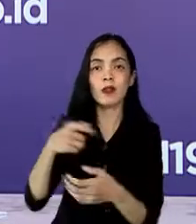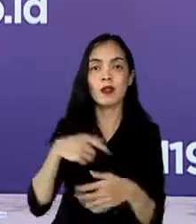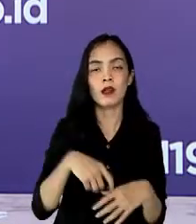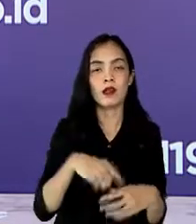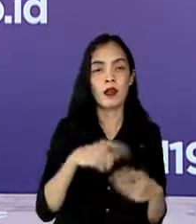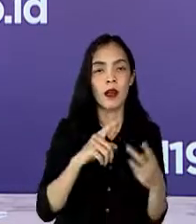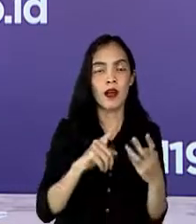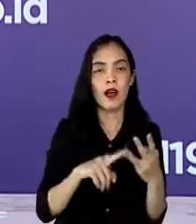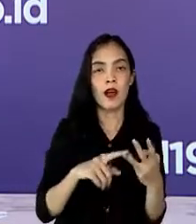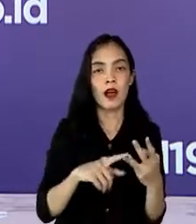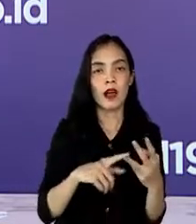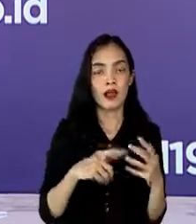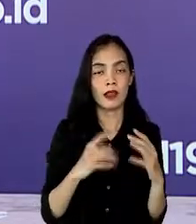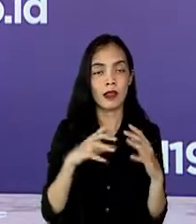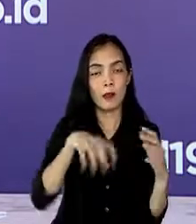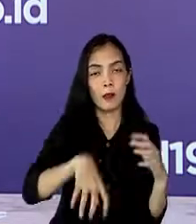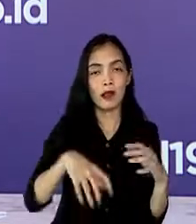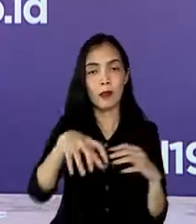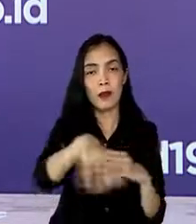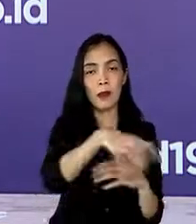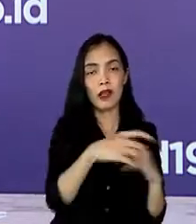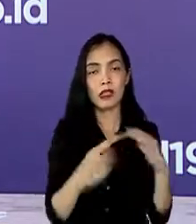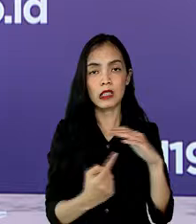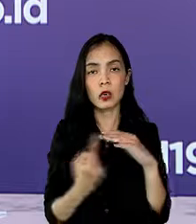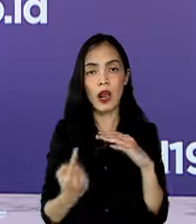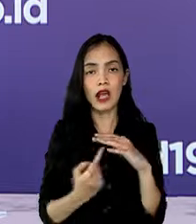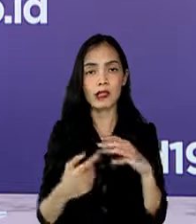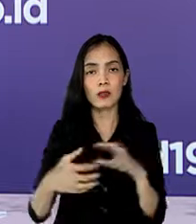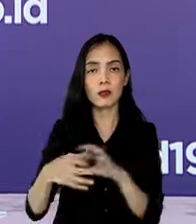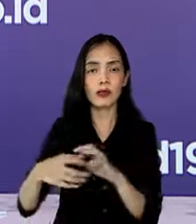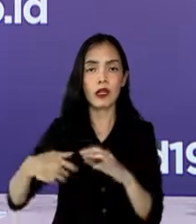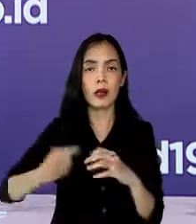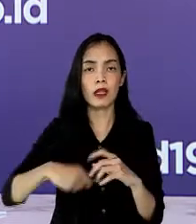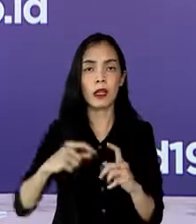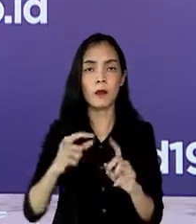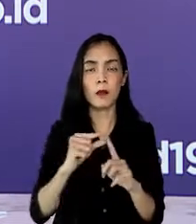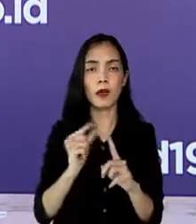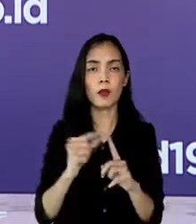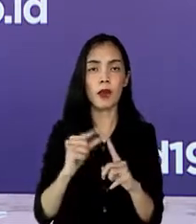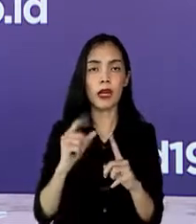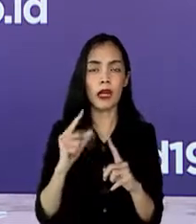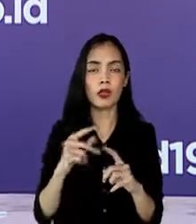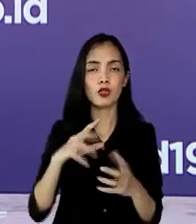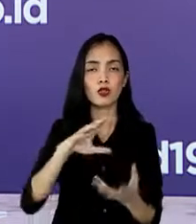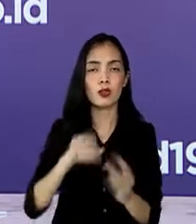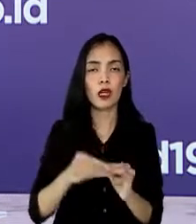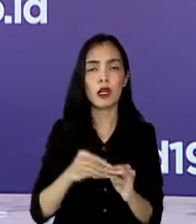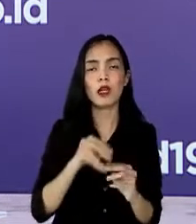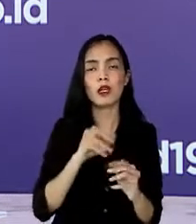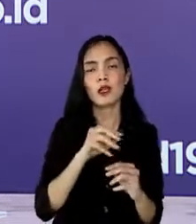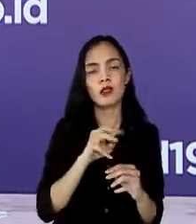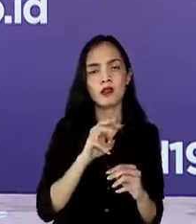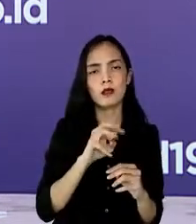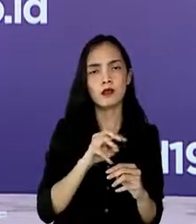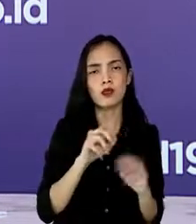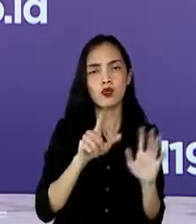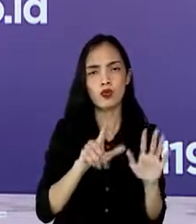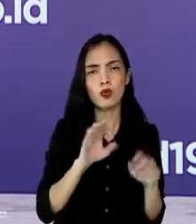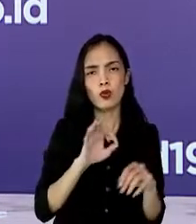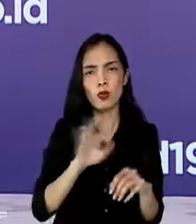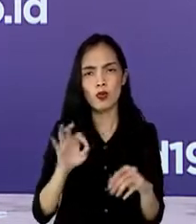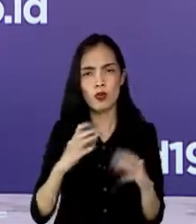Jabodetabek bersama dengan kementerian PU PR sebanyak 17900 40 tempat tidur